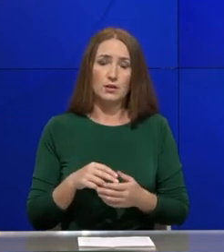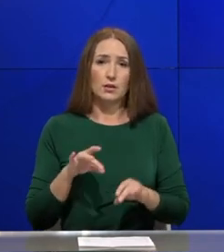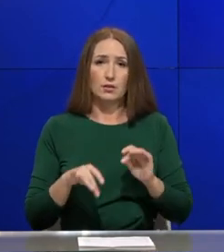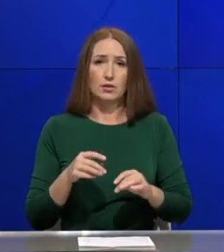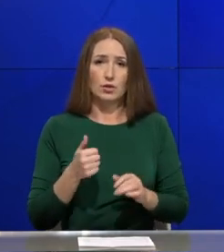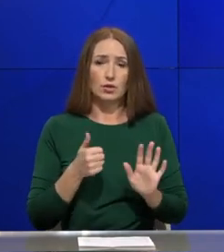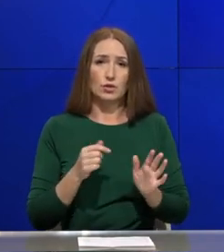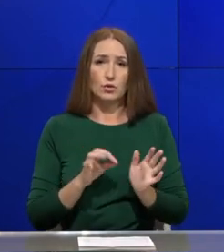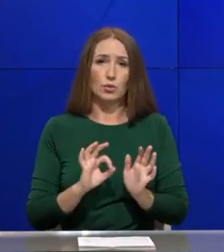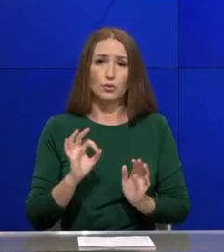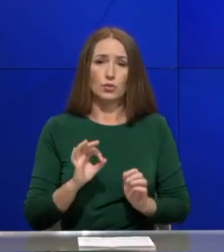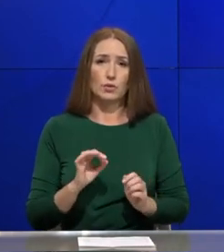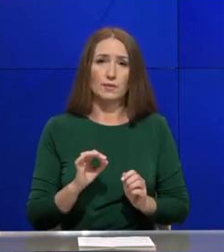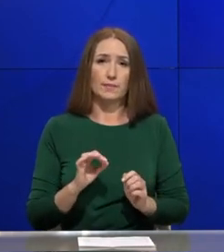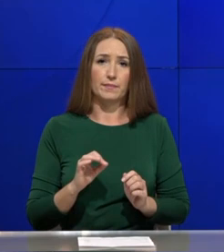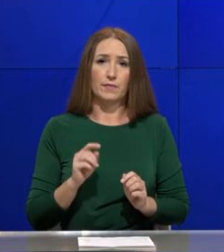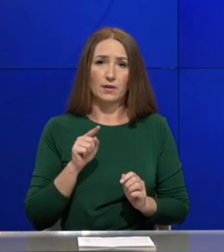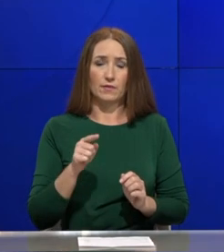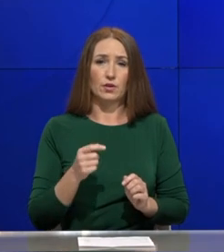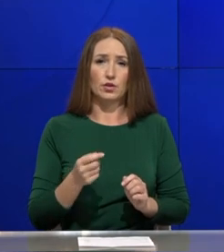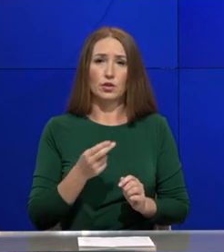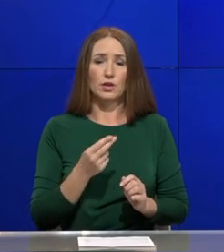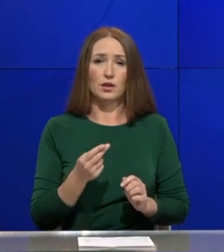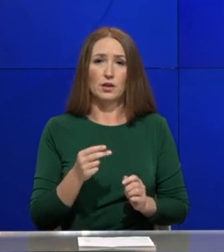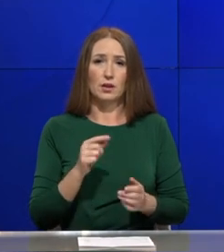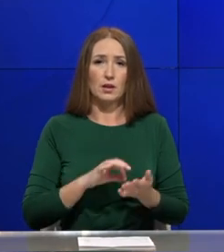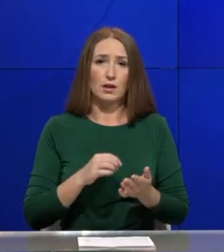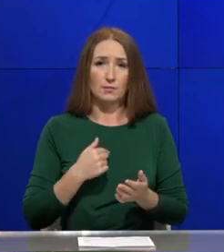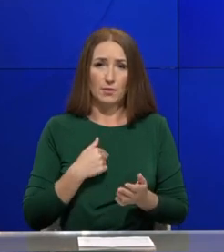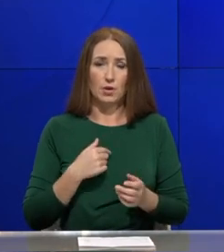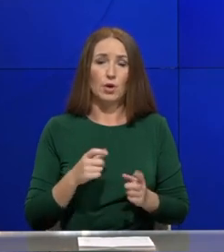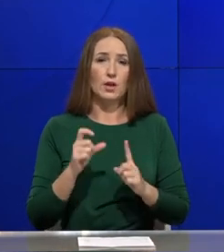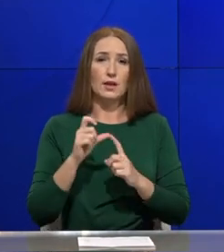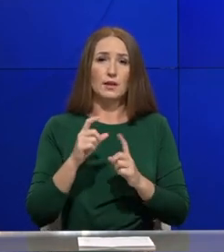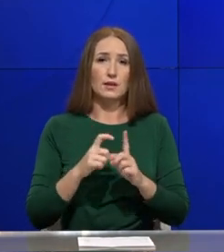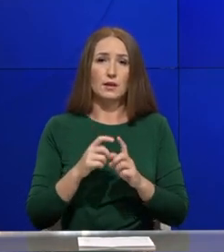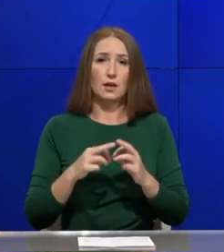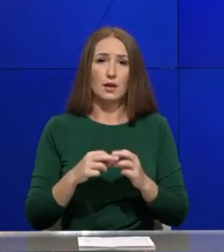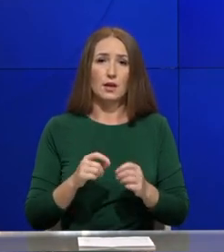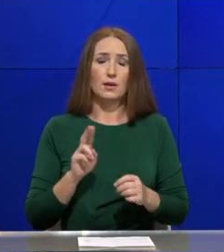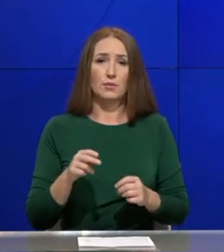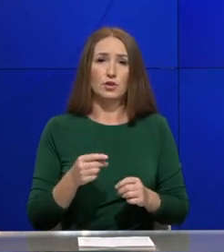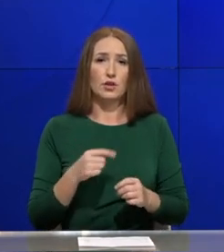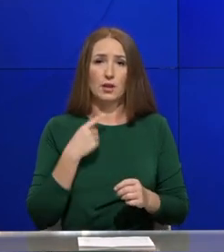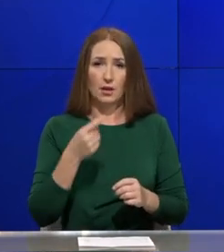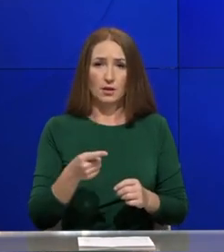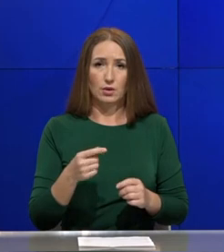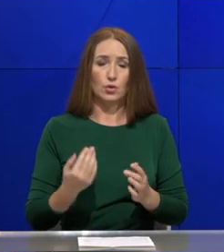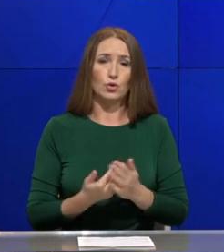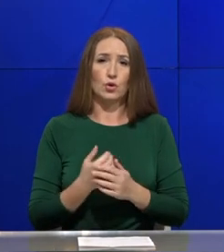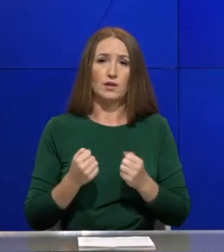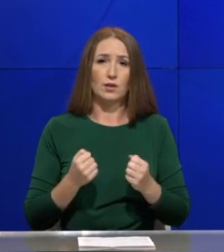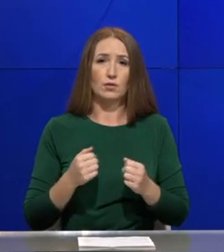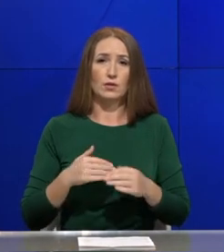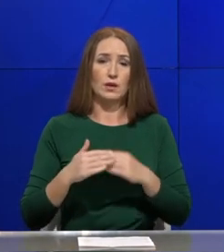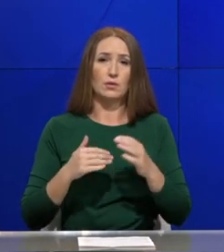izbore 6. oktobra. Vaš glas meni, odnosno Stranci demokratske akcije, bit će glas za novu energiju,